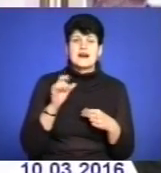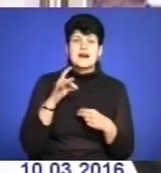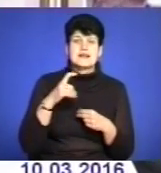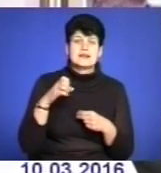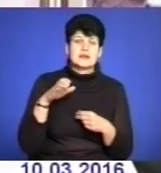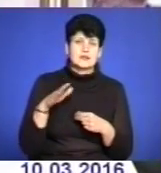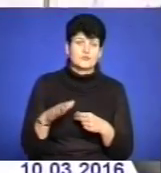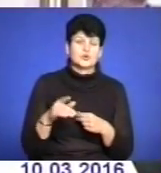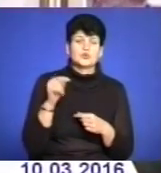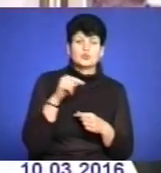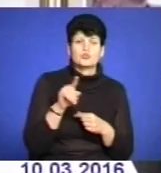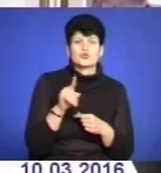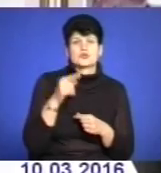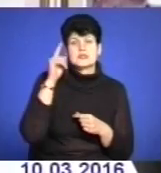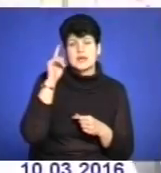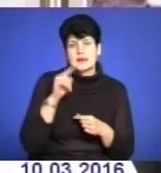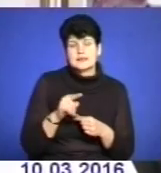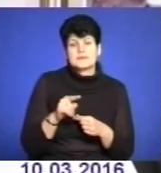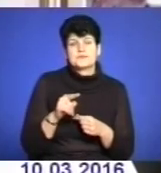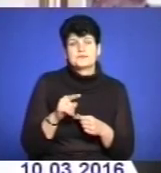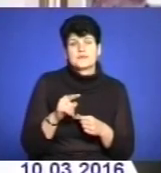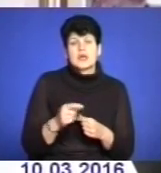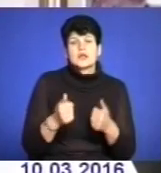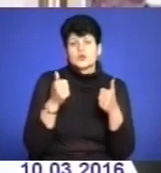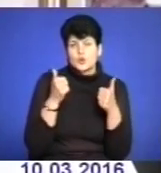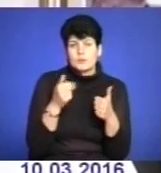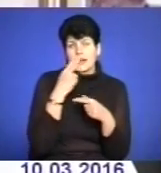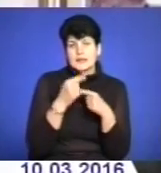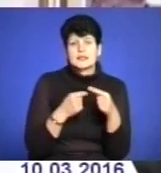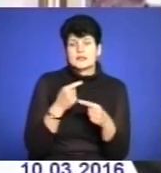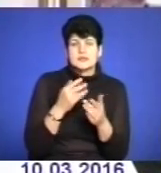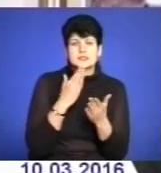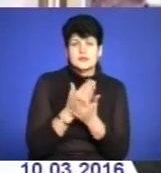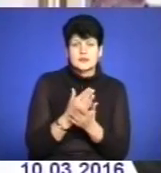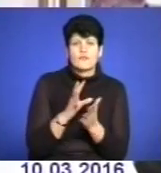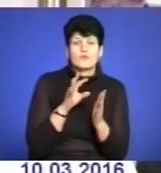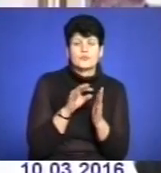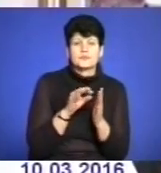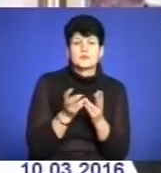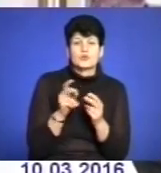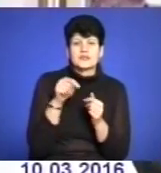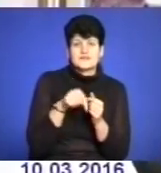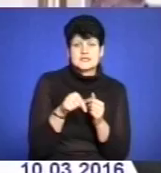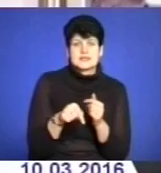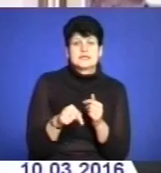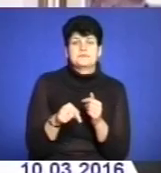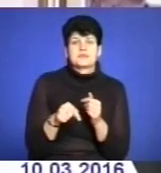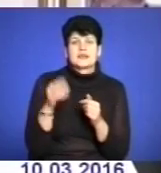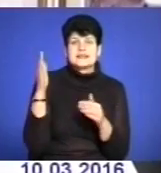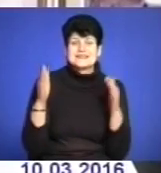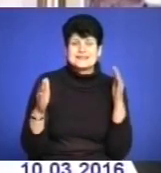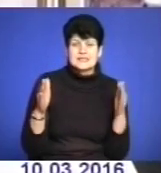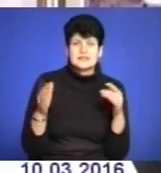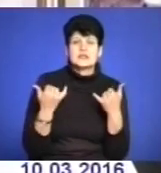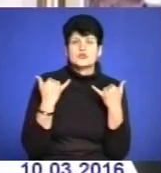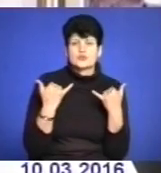що, знаєте, вже добра традиція входить, приходити саме сюди, в ці стіни, вони ожили. І